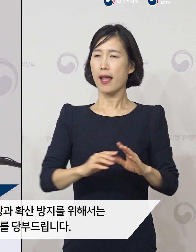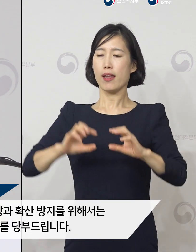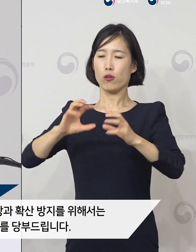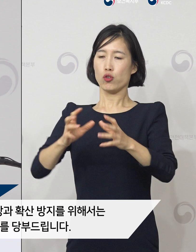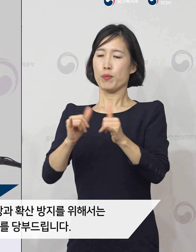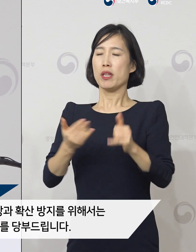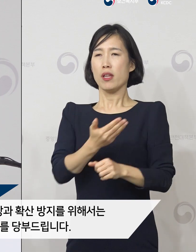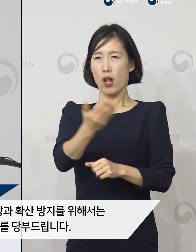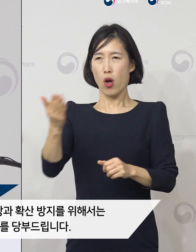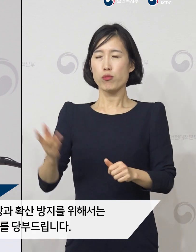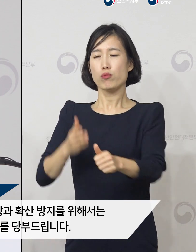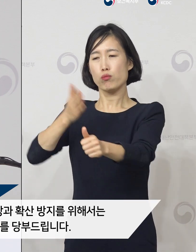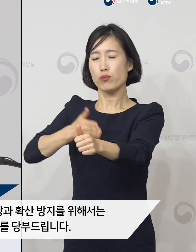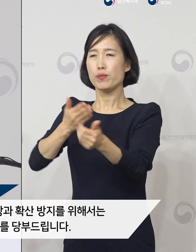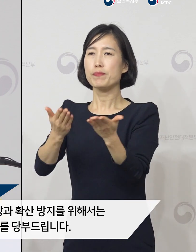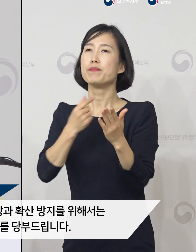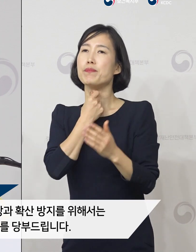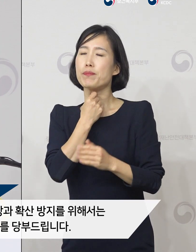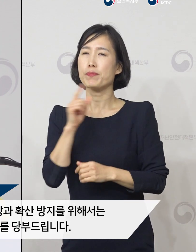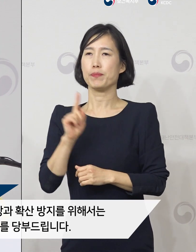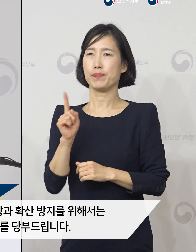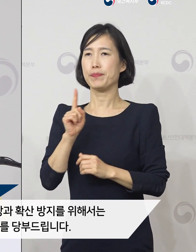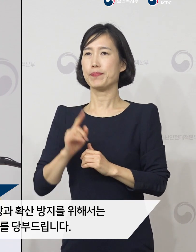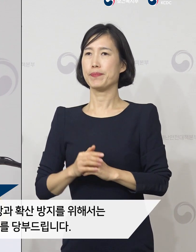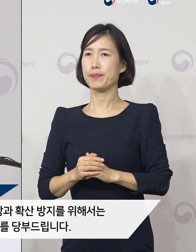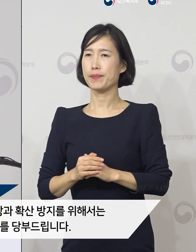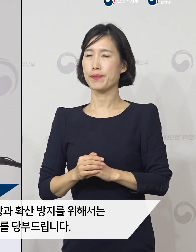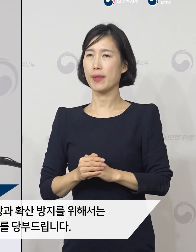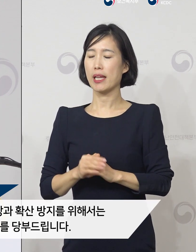국민 여러분들께 당부드립니다.